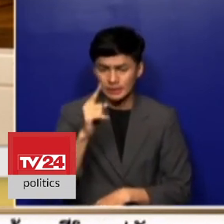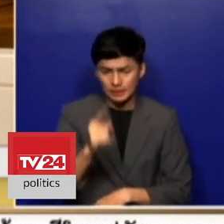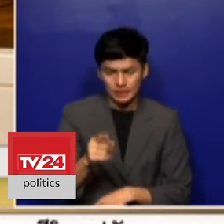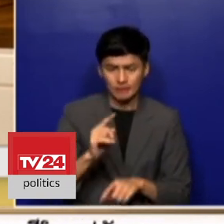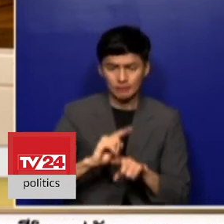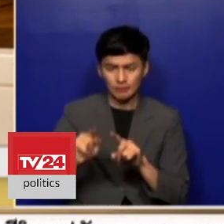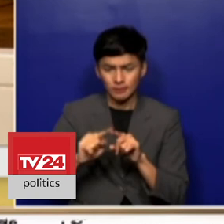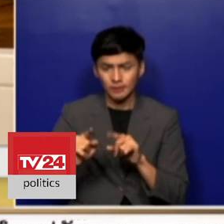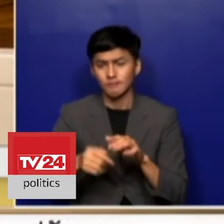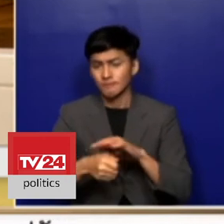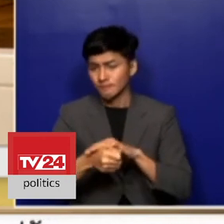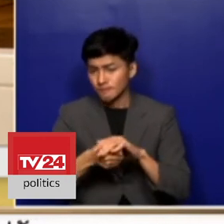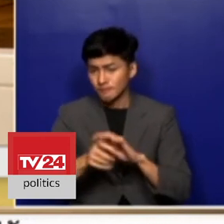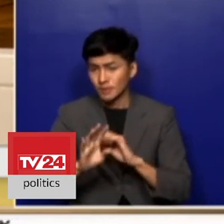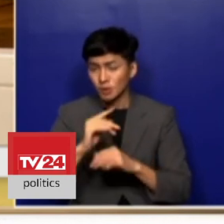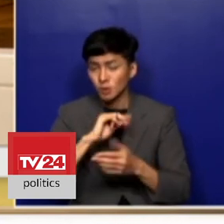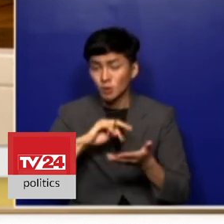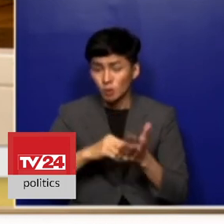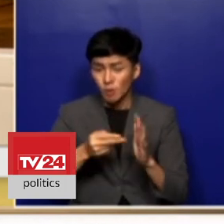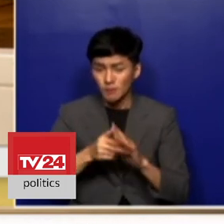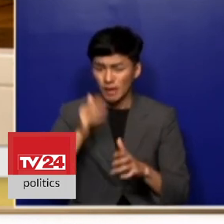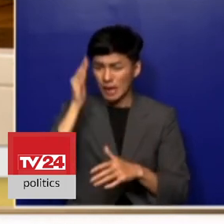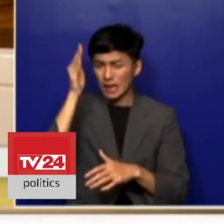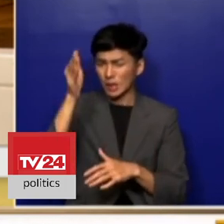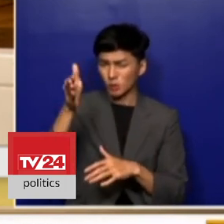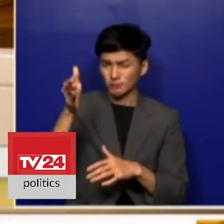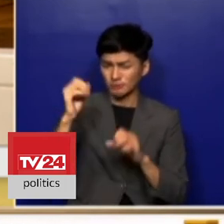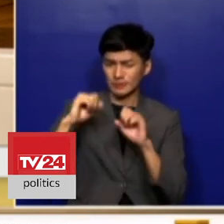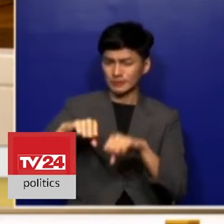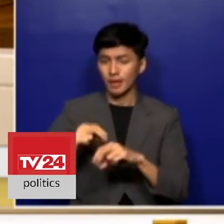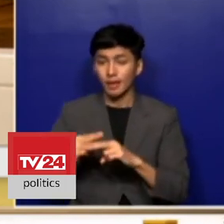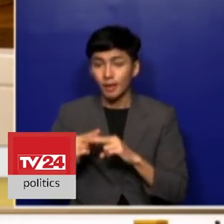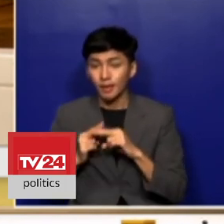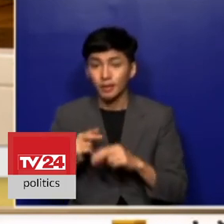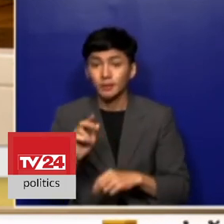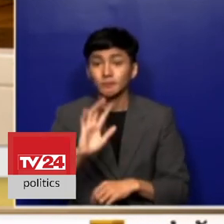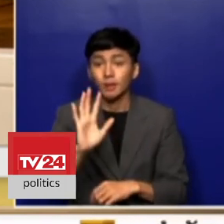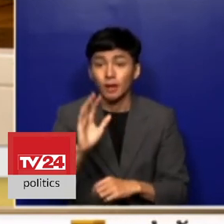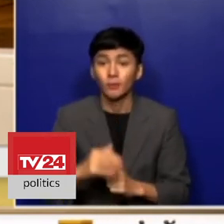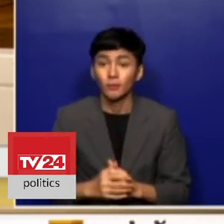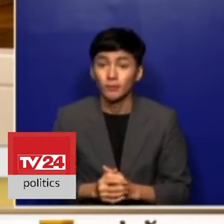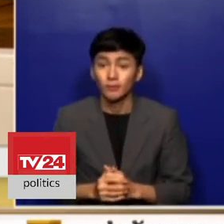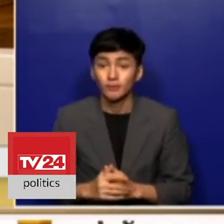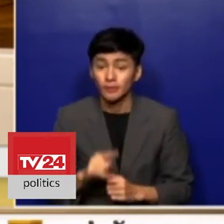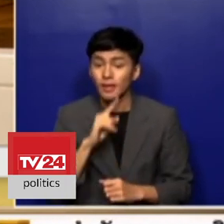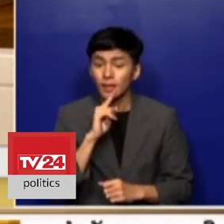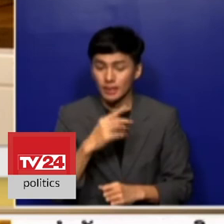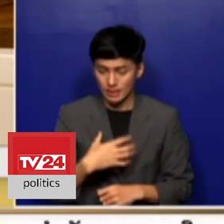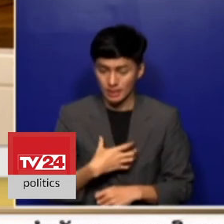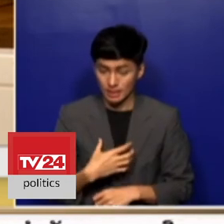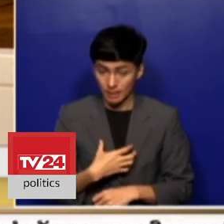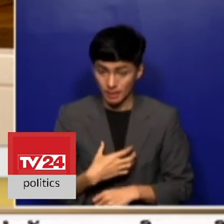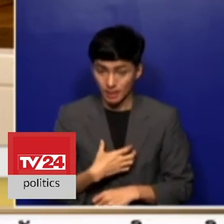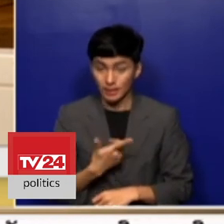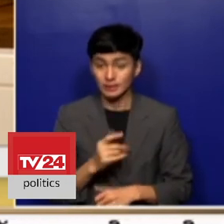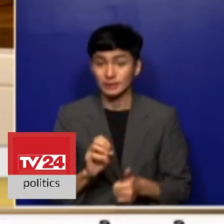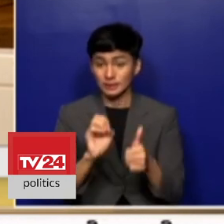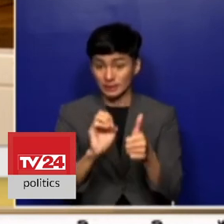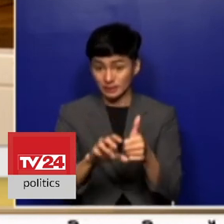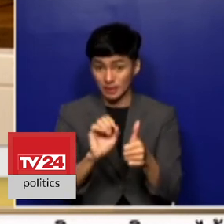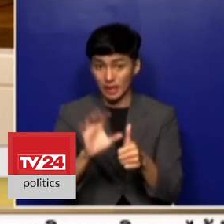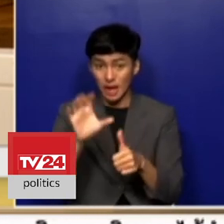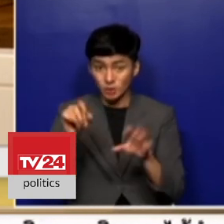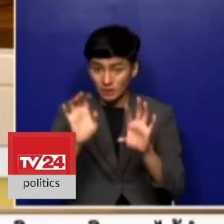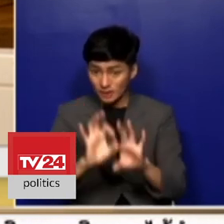โดยไม่ต้องตัดสินอนาคตที่เรายังมองไม่เห็นดิฉันเรียนเขาว่าดิฉันจะขอเสนอเฉพาะสาระ